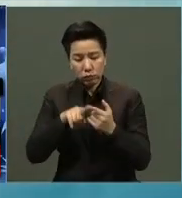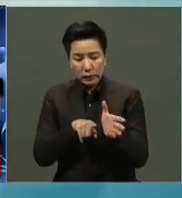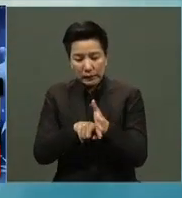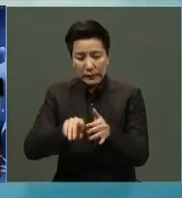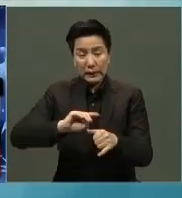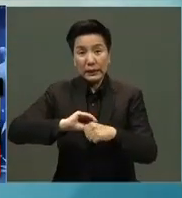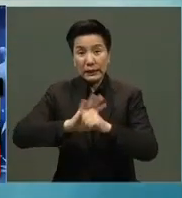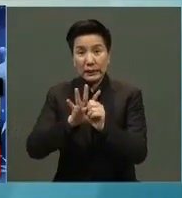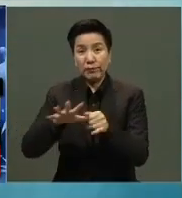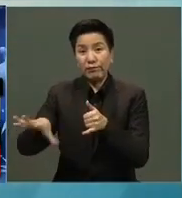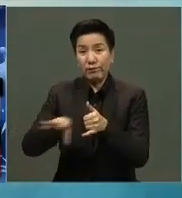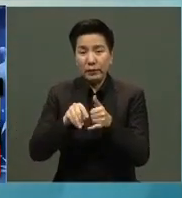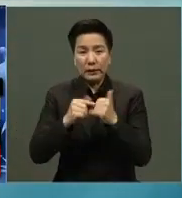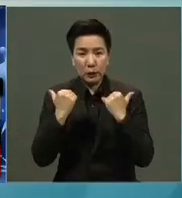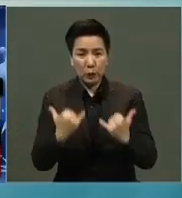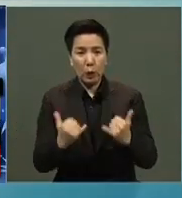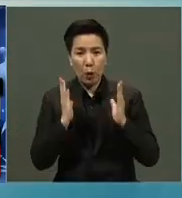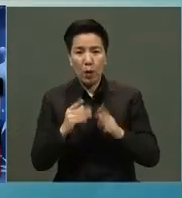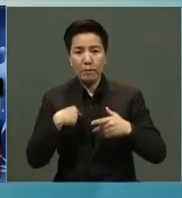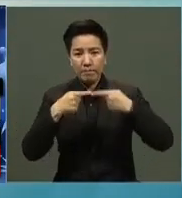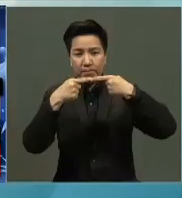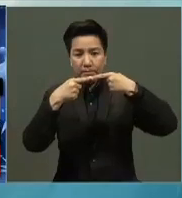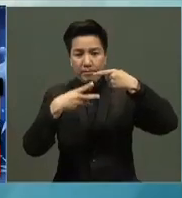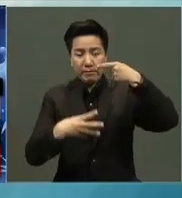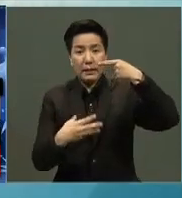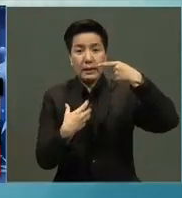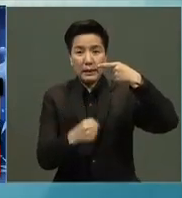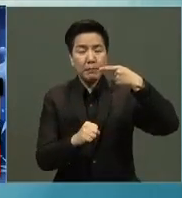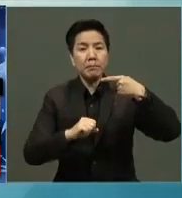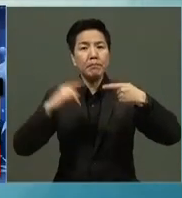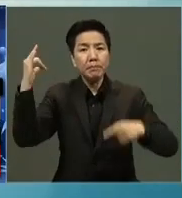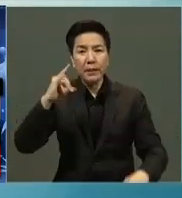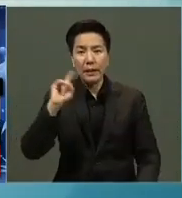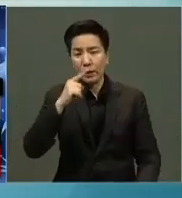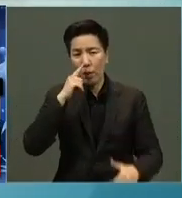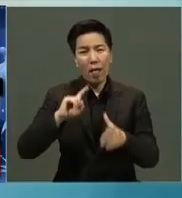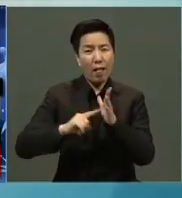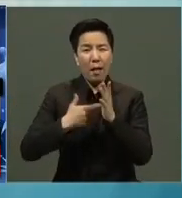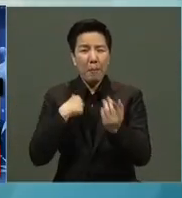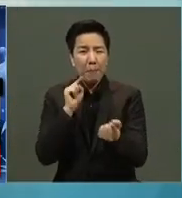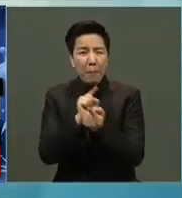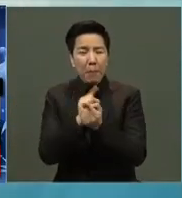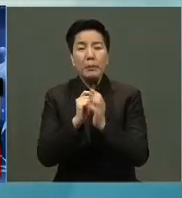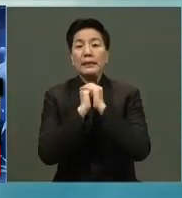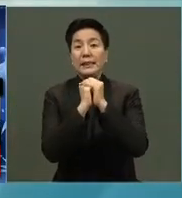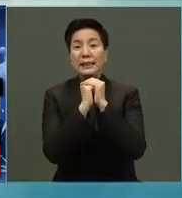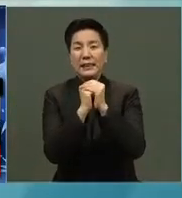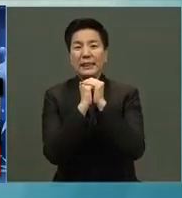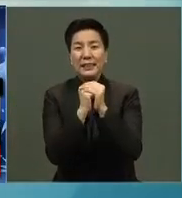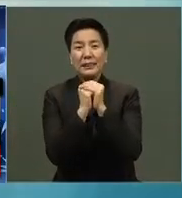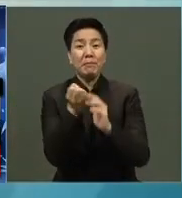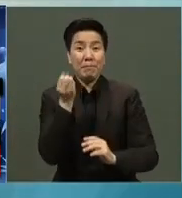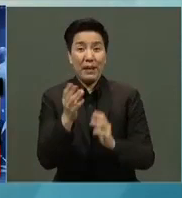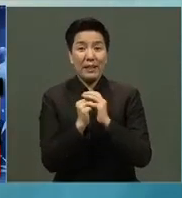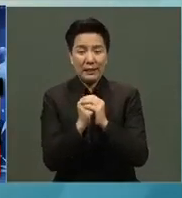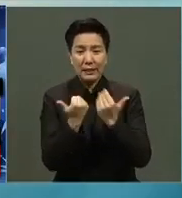นะครับของคนต่างชาติ 10อันดับแรกมาจากไหนบ้างช่วงแรกๆแต่ดิน 7แต่ประเทศจีนไม่ได้จีนนะครับ